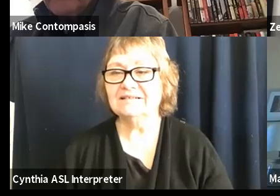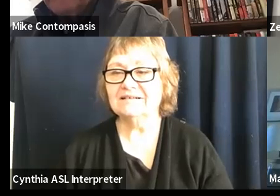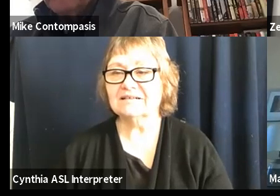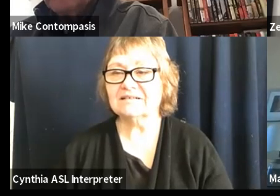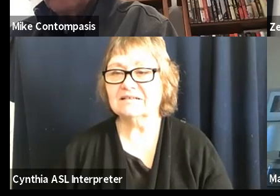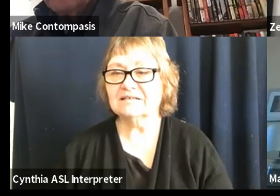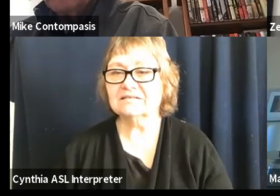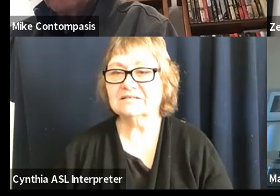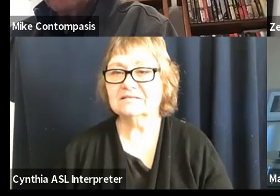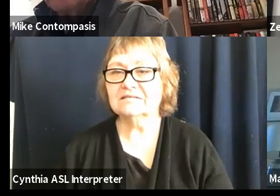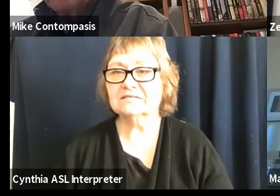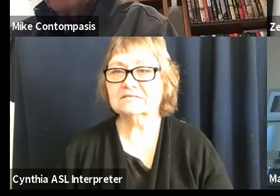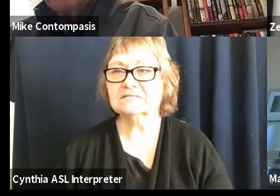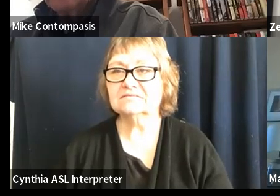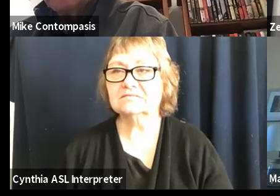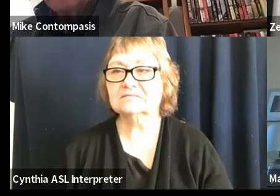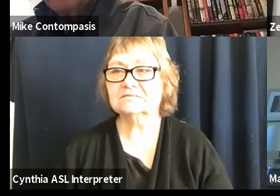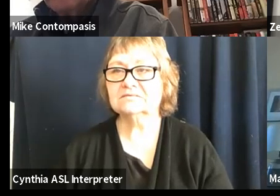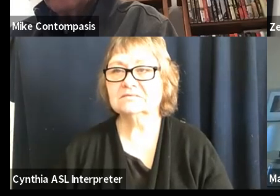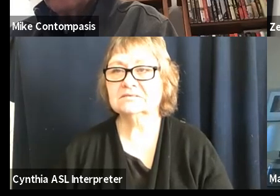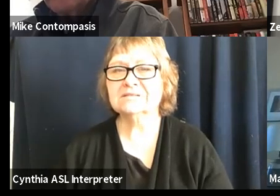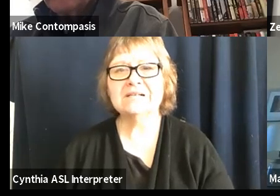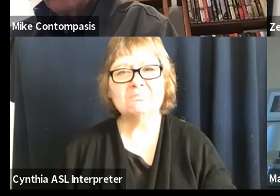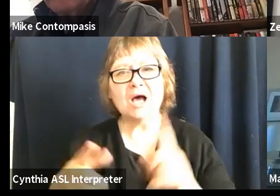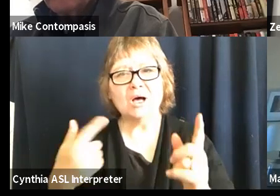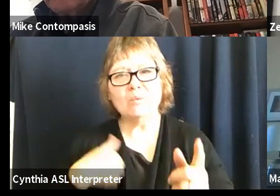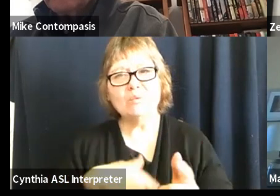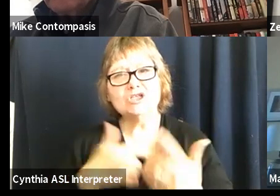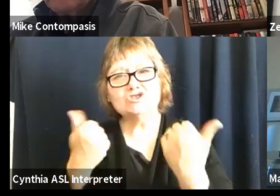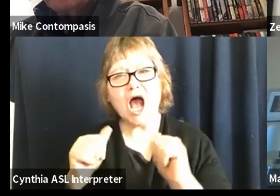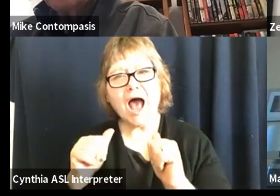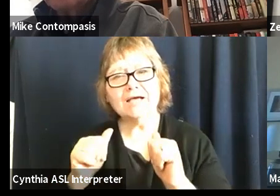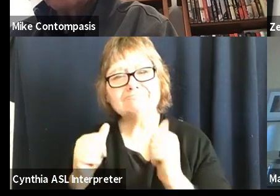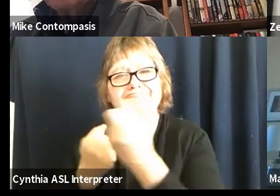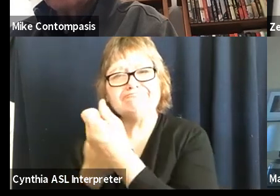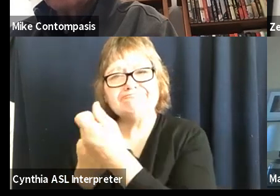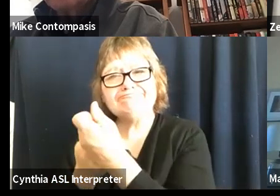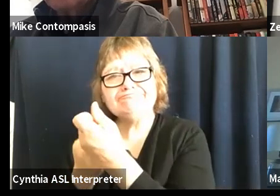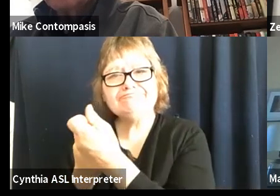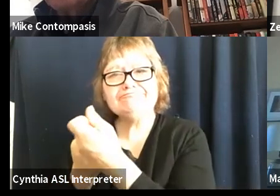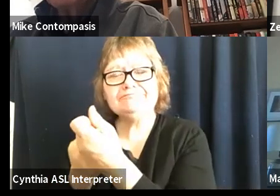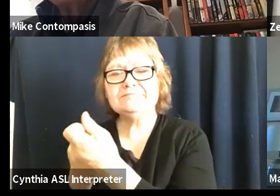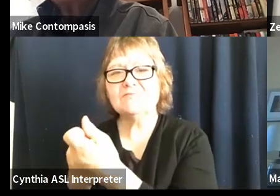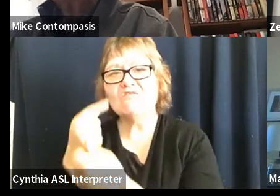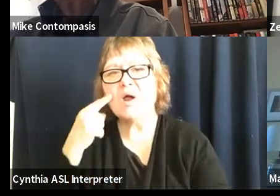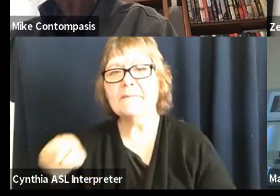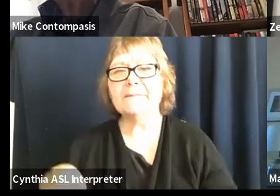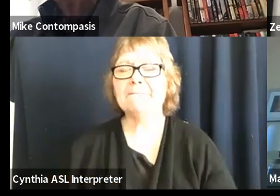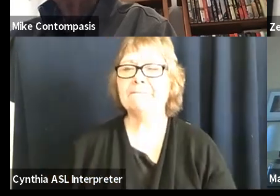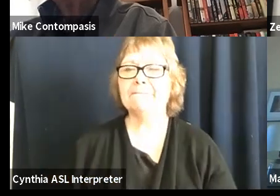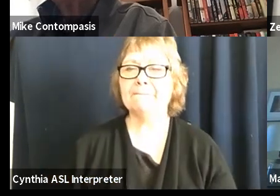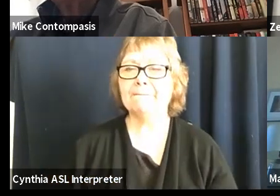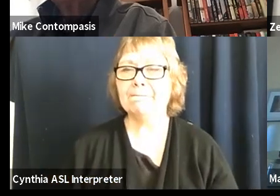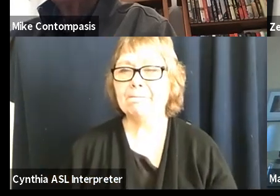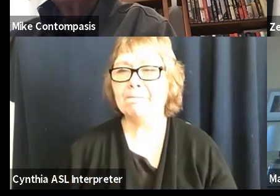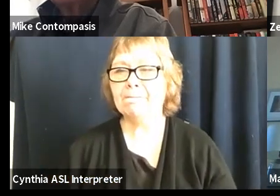會努力嘅 ，but we will try our best。 點解我哋要努力咧 ？Why do we have to